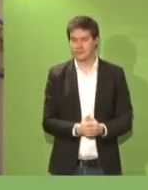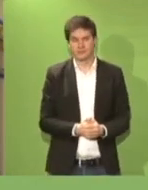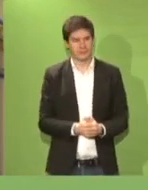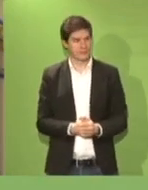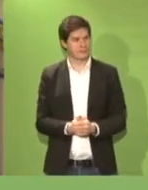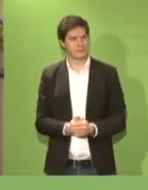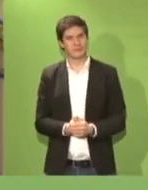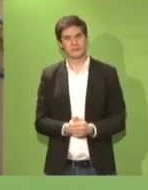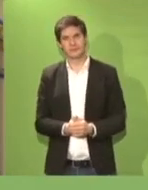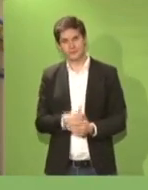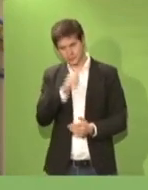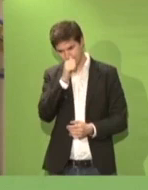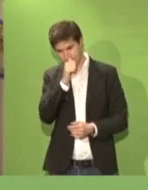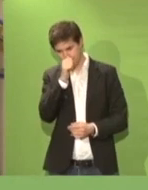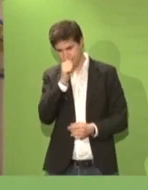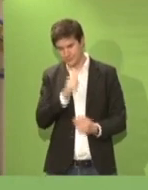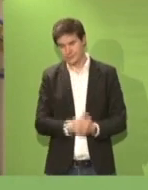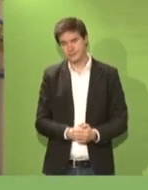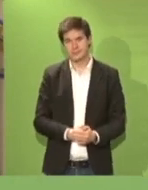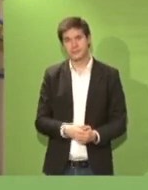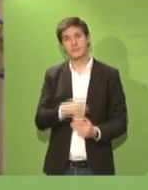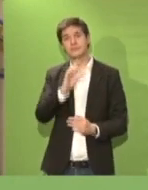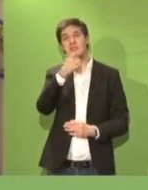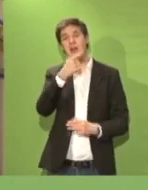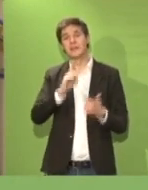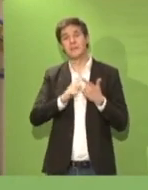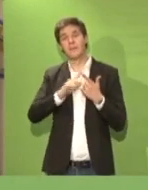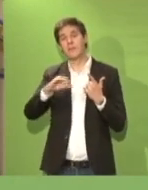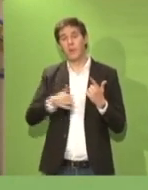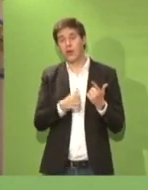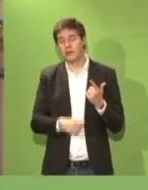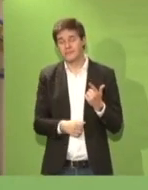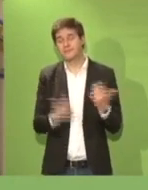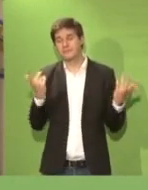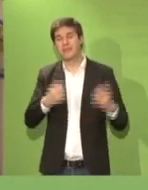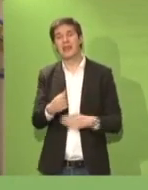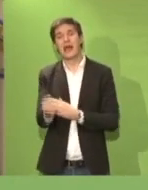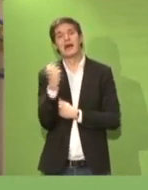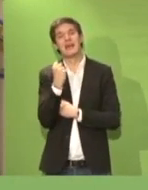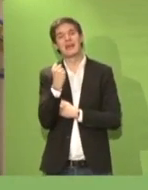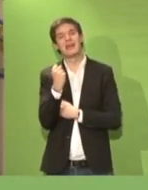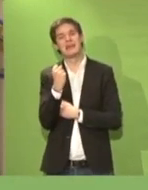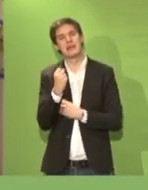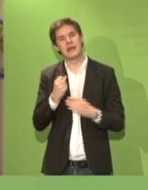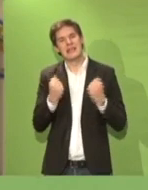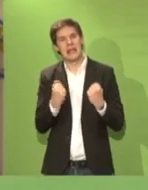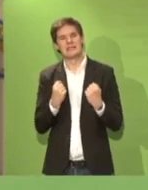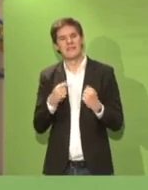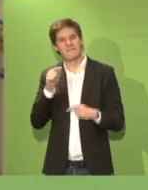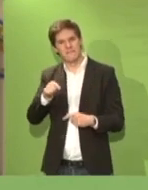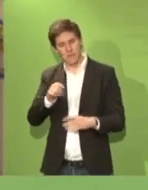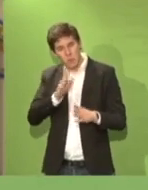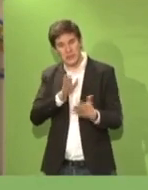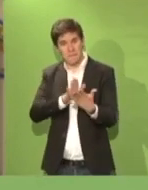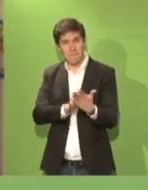Das zweite Schlüsselprojekt ist, die energieintensive Industrie am Standort zu halten.